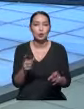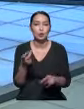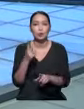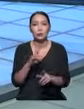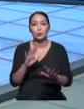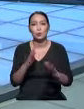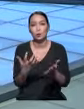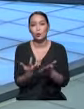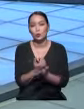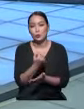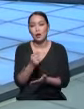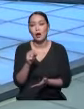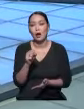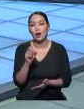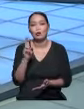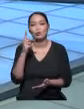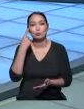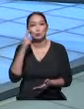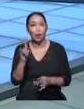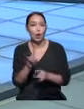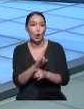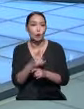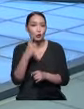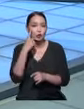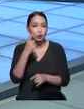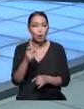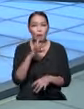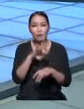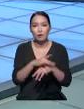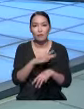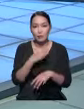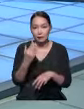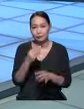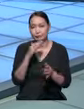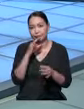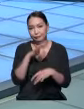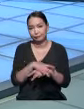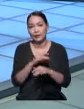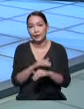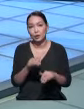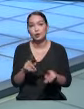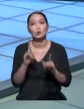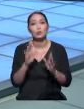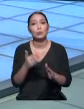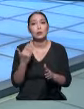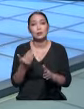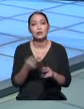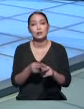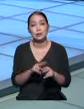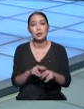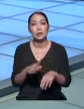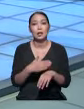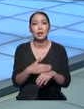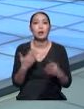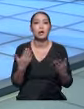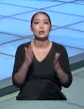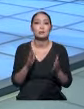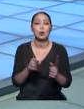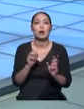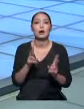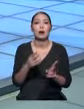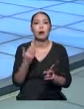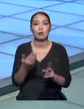случаях удалось найти авторов ложных сообщений. Ими оказались дети. Что будет с ними после наказания и как